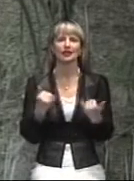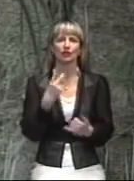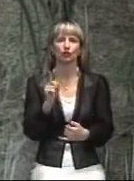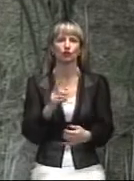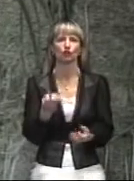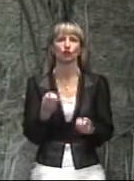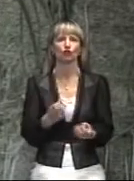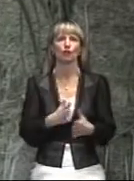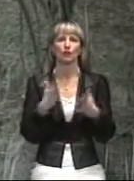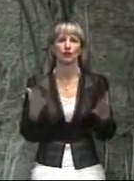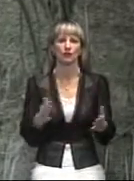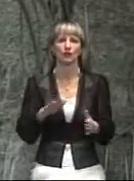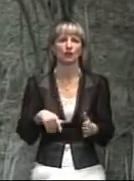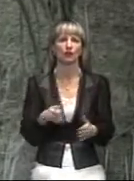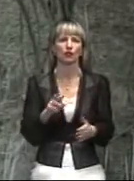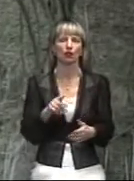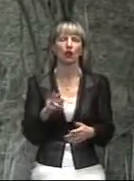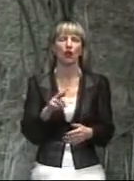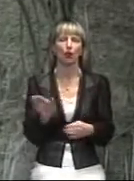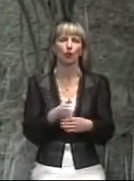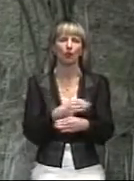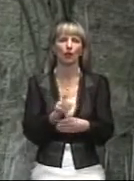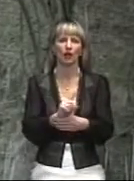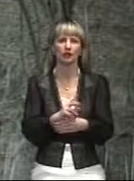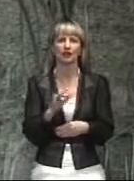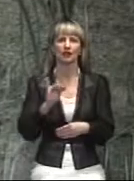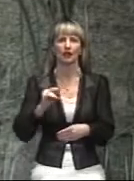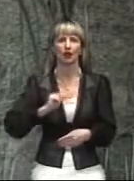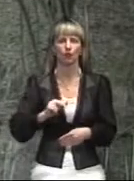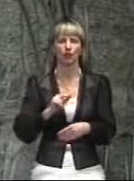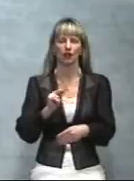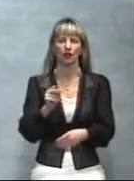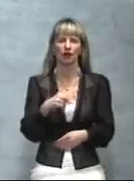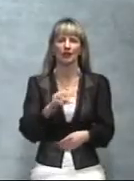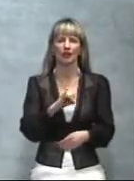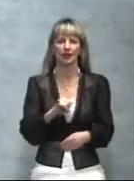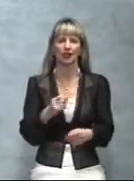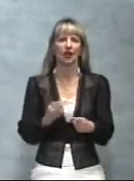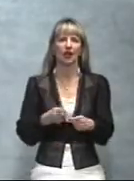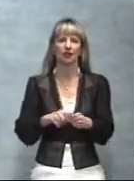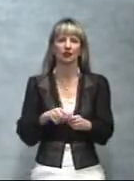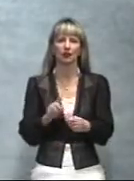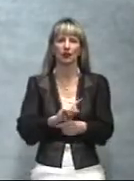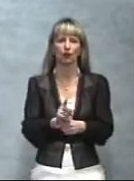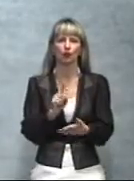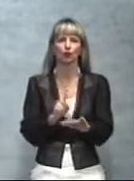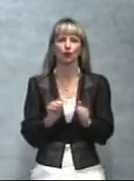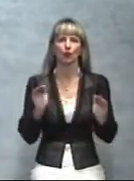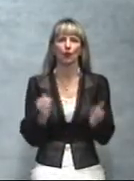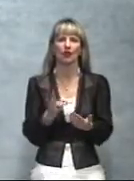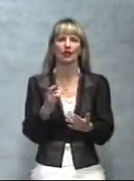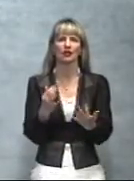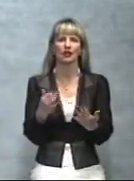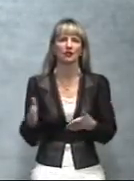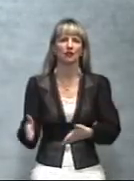що більше стало. Після того, як прибрали радари та працівників ДАІ. Я думаю, ці прилади мають вплинути на зменшення кількості дорожньо-транспортних пригод.